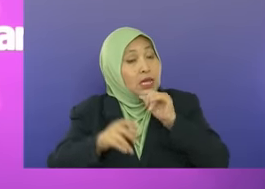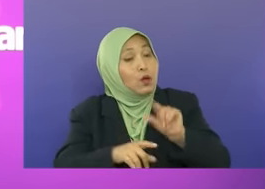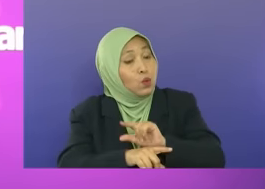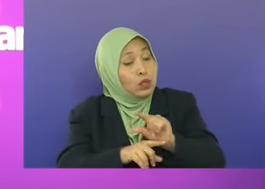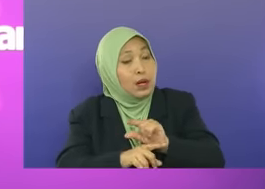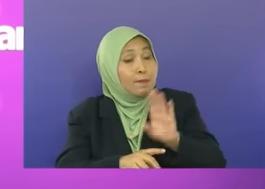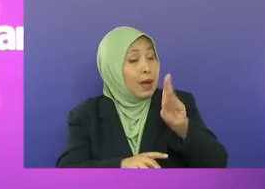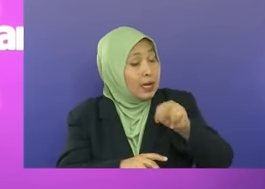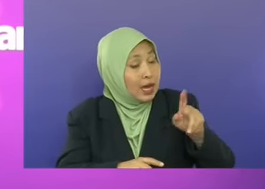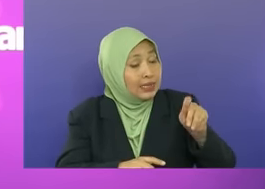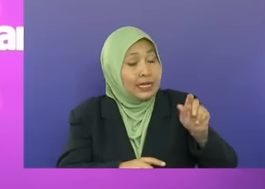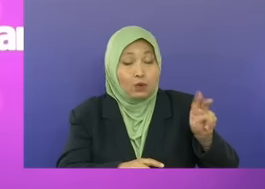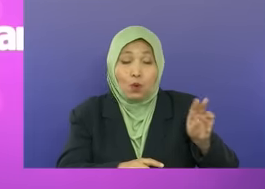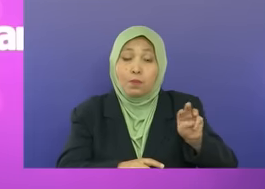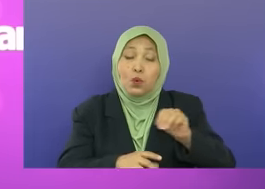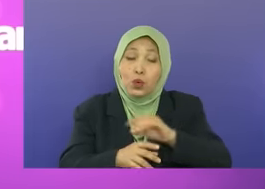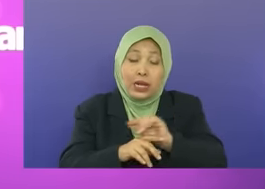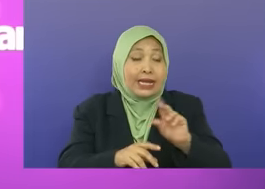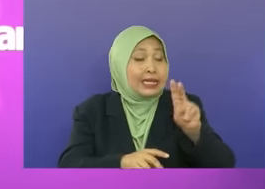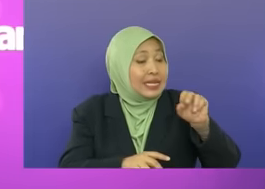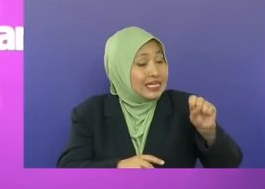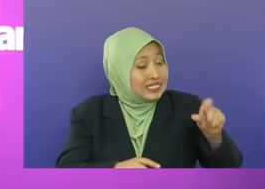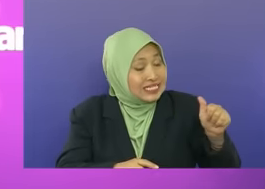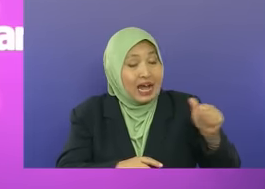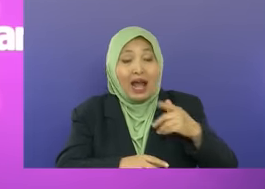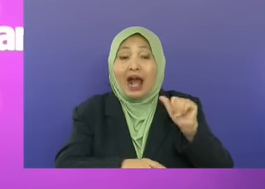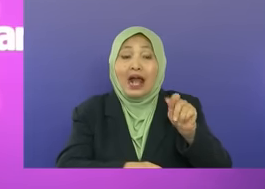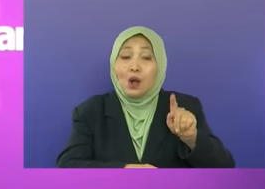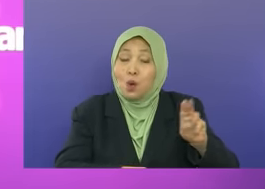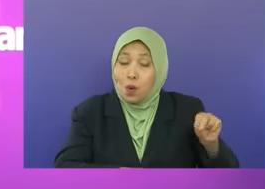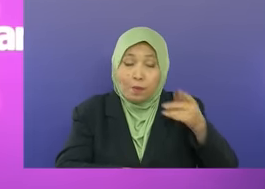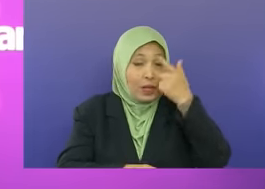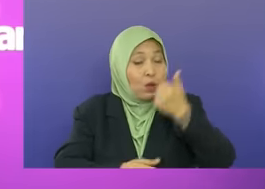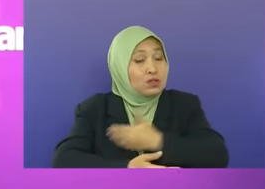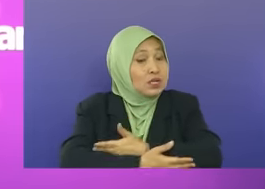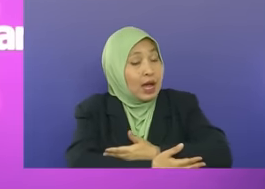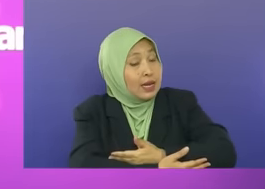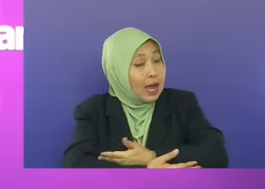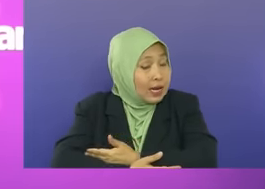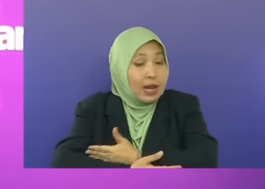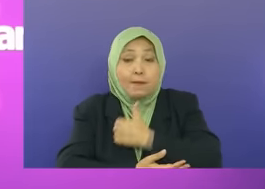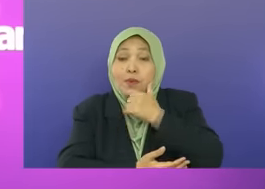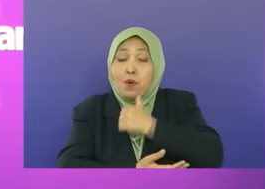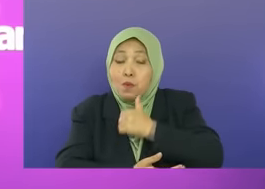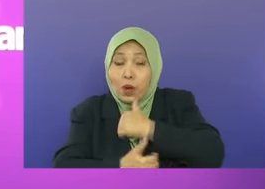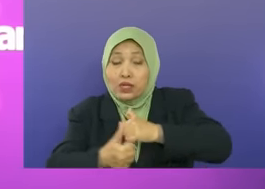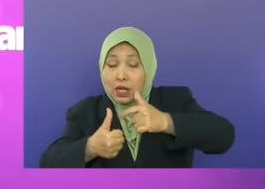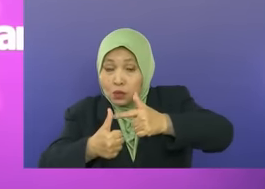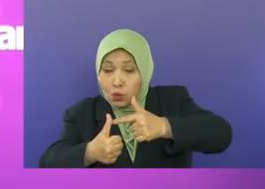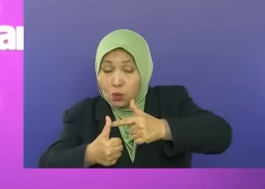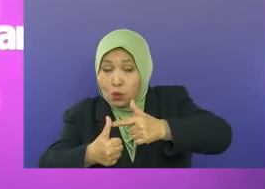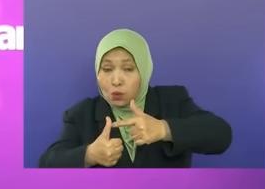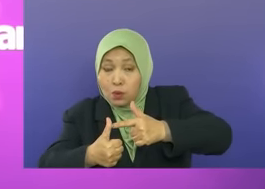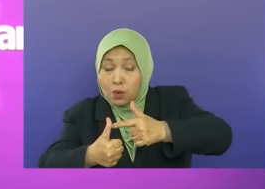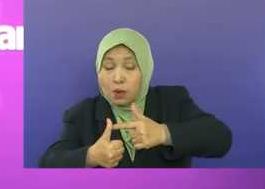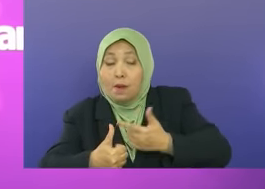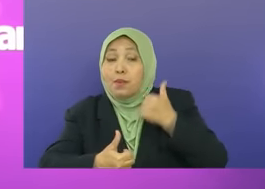banatikum Allah gunakan kata Nisa Akum karena anak-anak perempuan satu tetapi